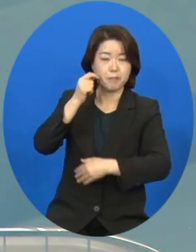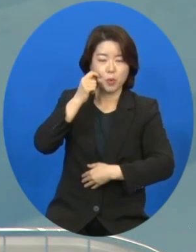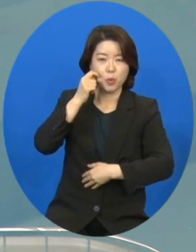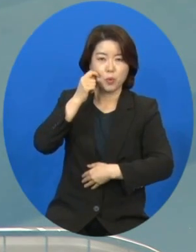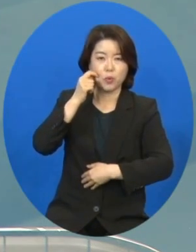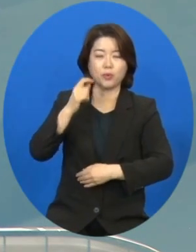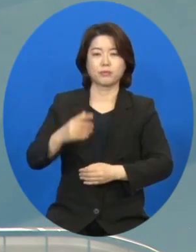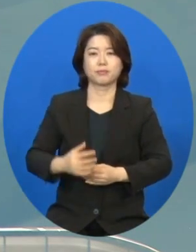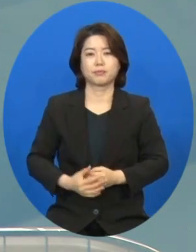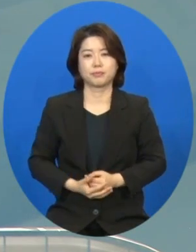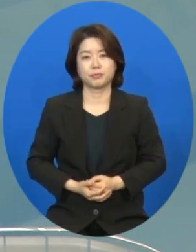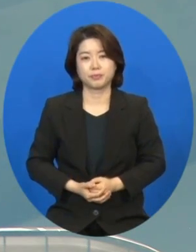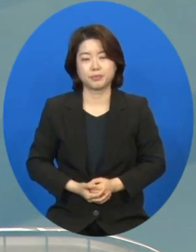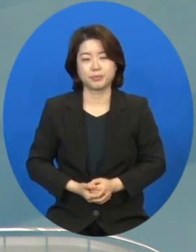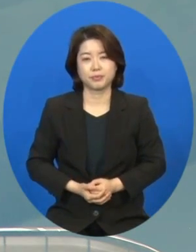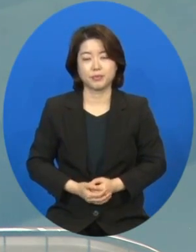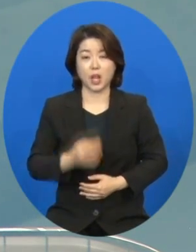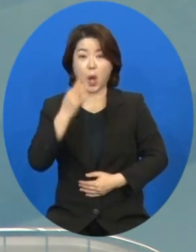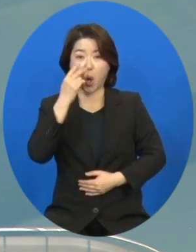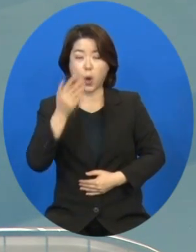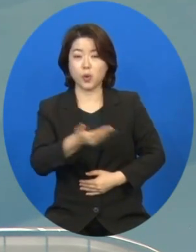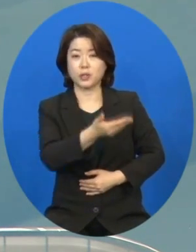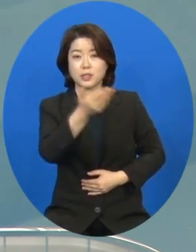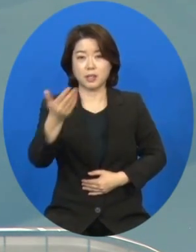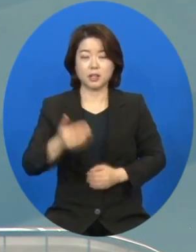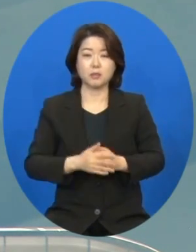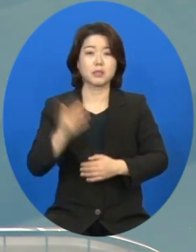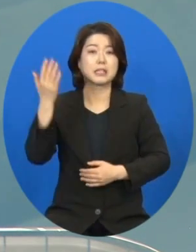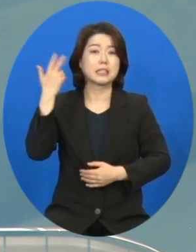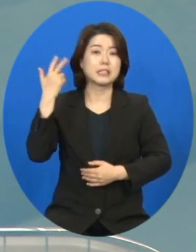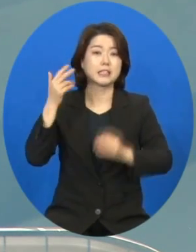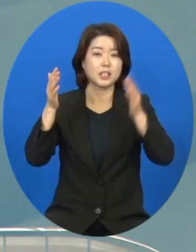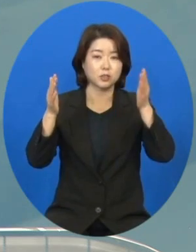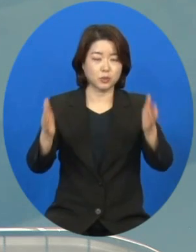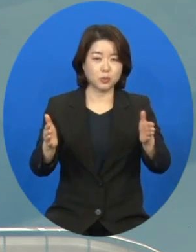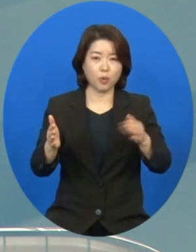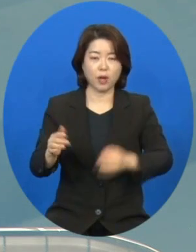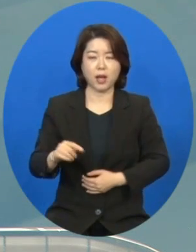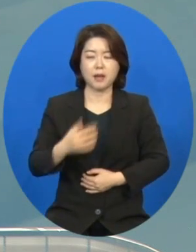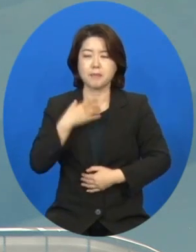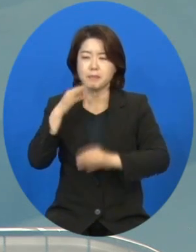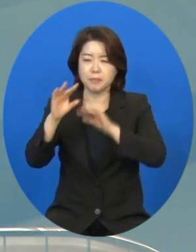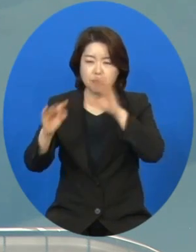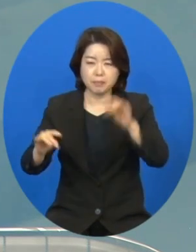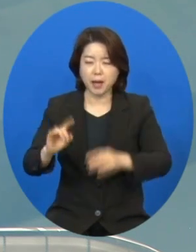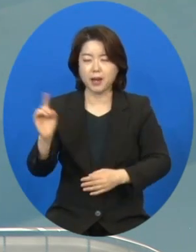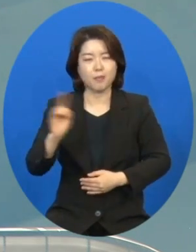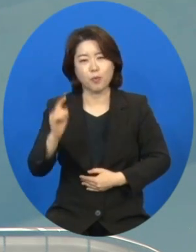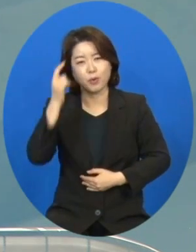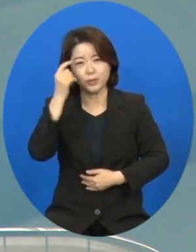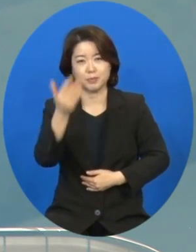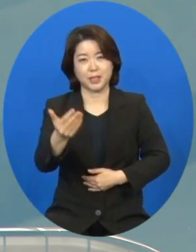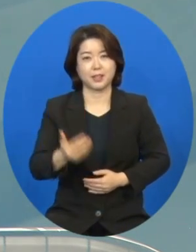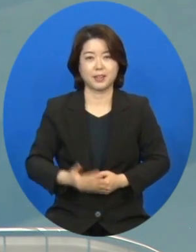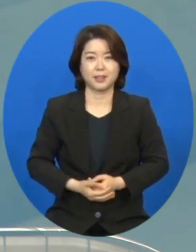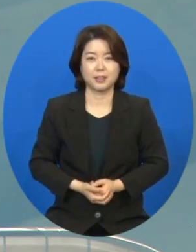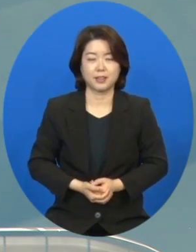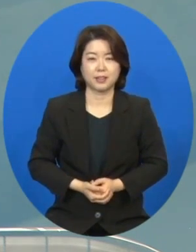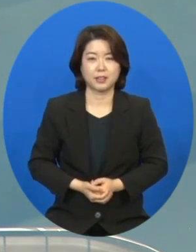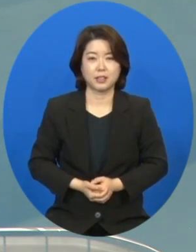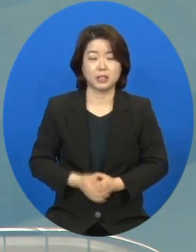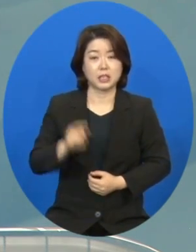거예요. 혹시 여러분 지난 일주일 동안 무엇을 갈망하고 사셨나요?